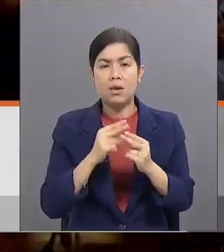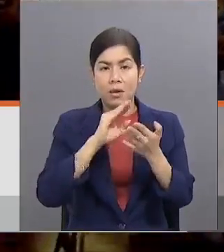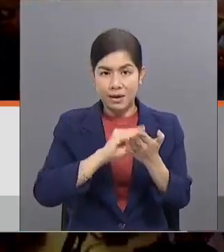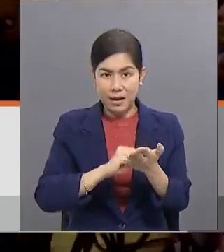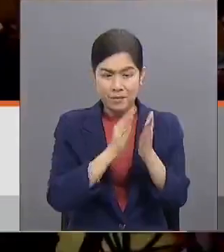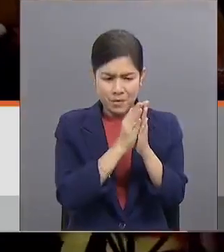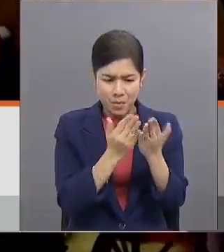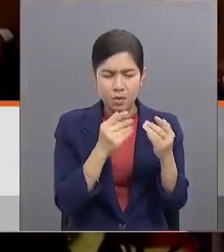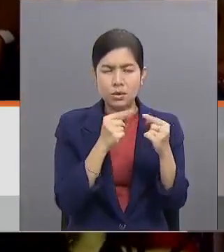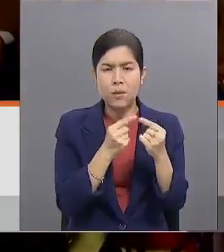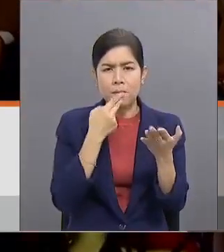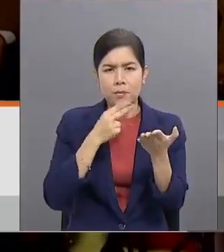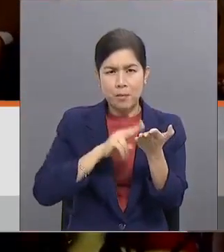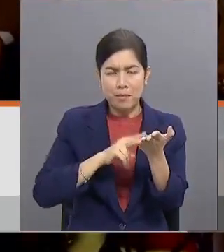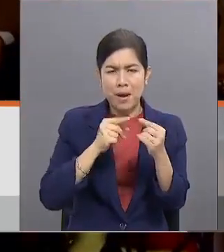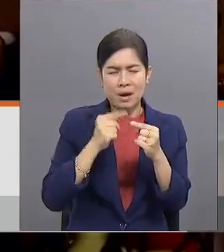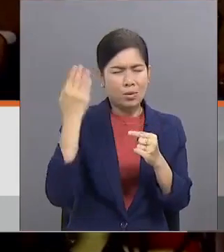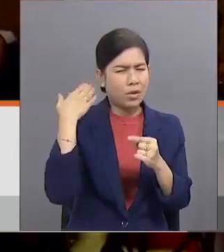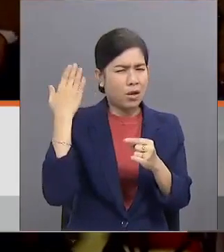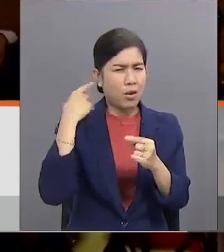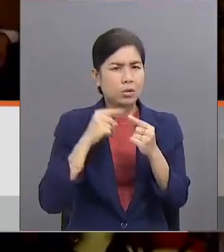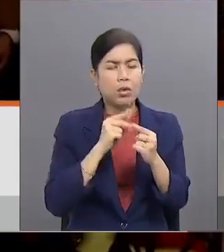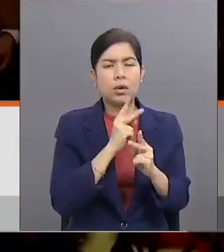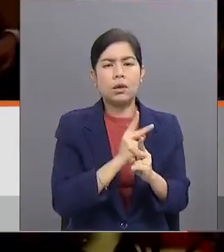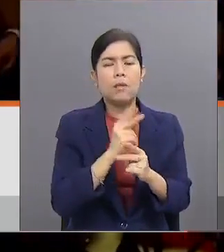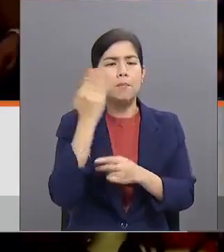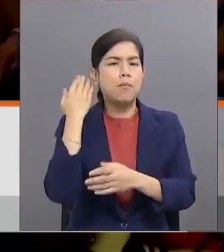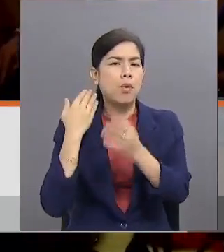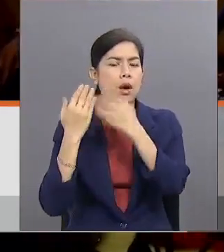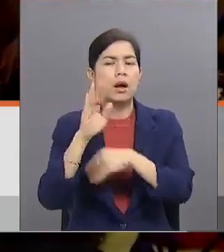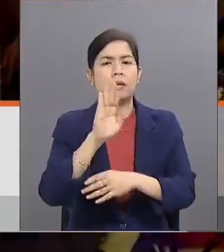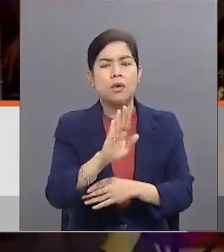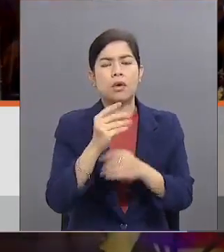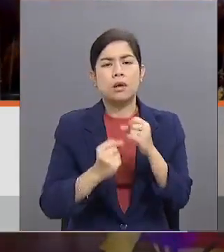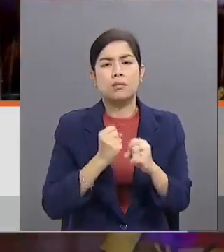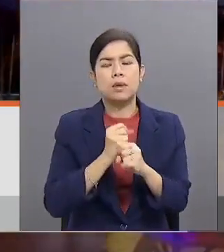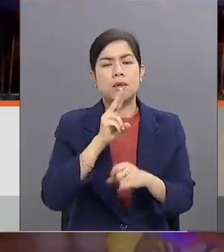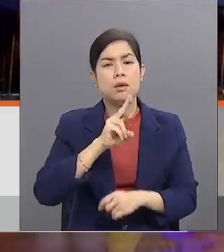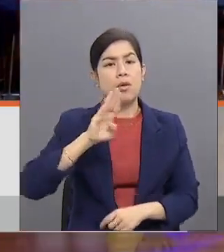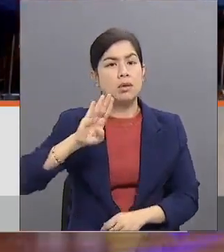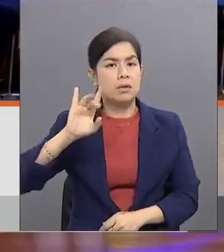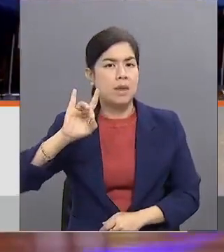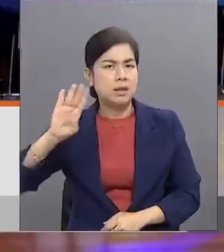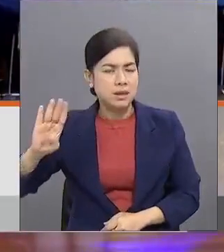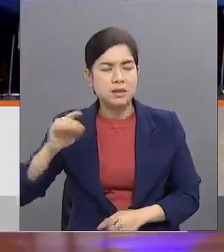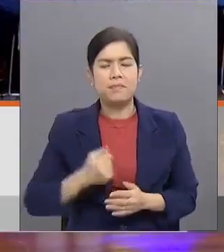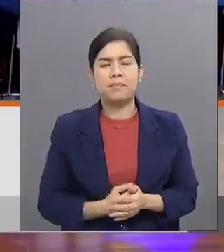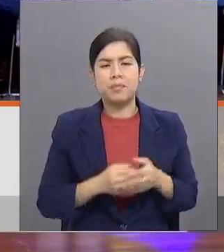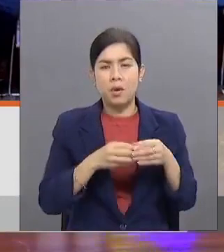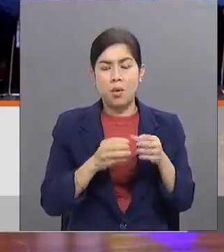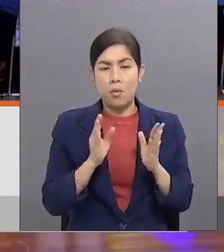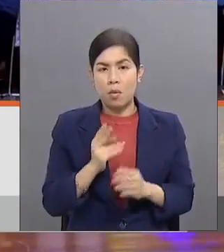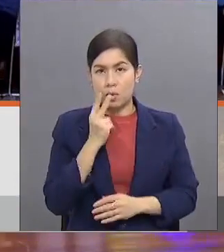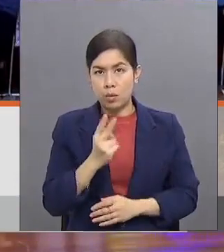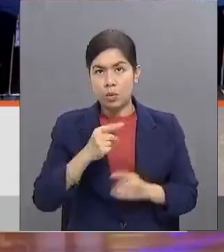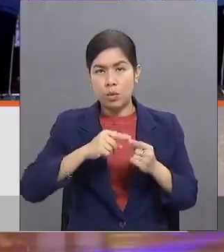อบภาพยนตร์เรื่องพระเจ้าช้างเผือกเมื่อปีพุทธศักราช2484ค่ะทำให้คนดูและผู้เล่นรับรู้ถึงวัฒนธรรม